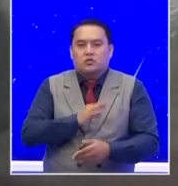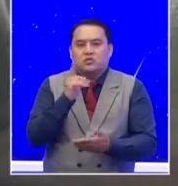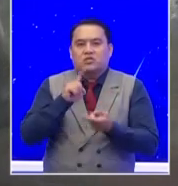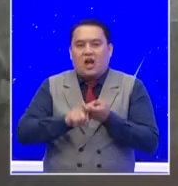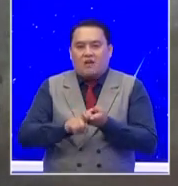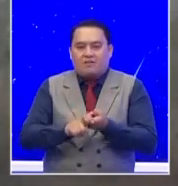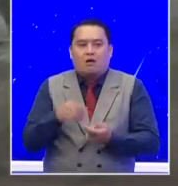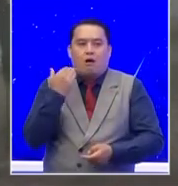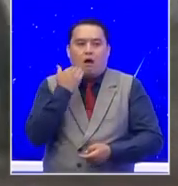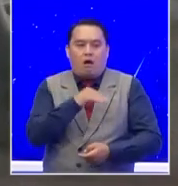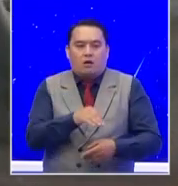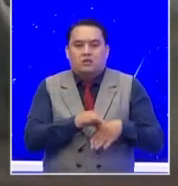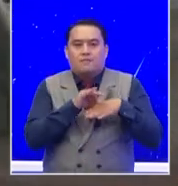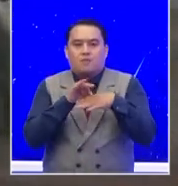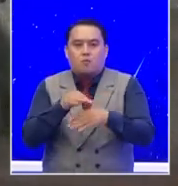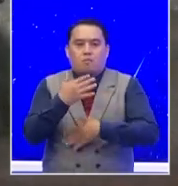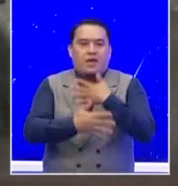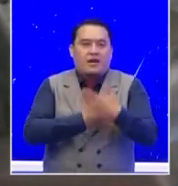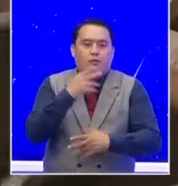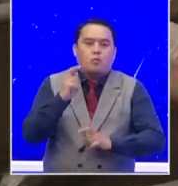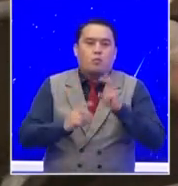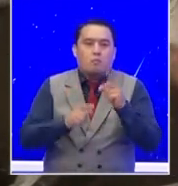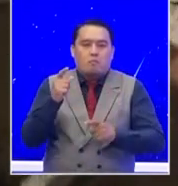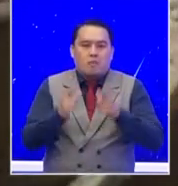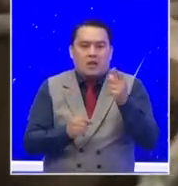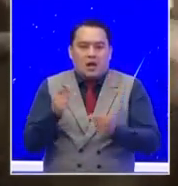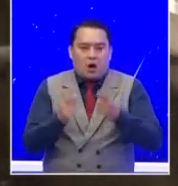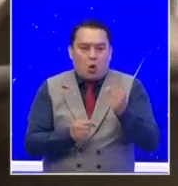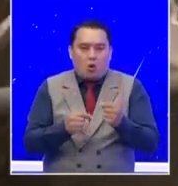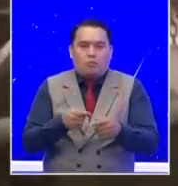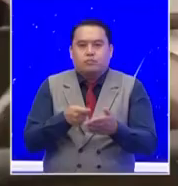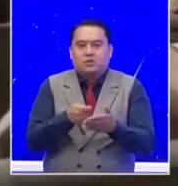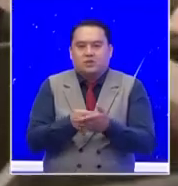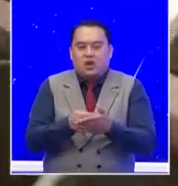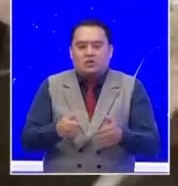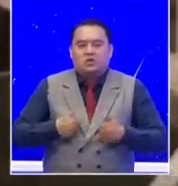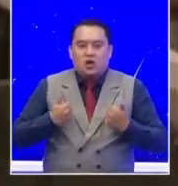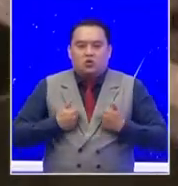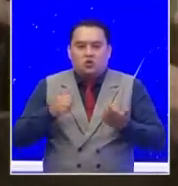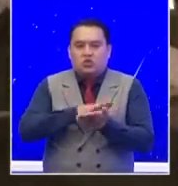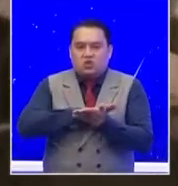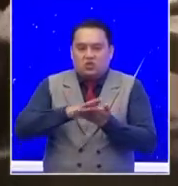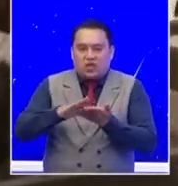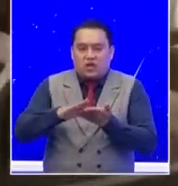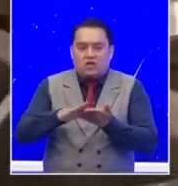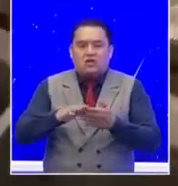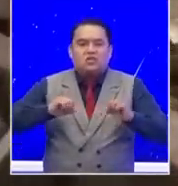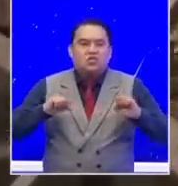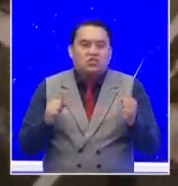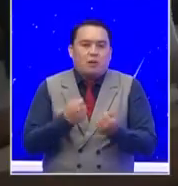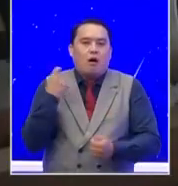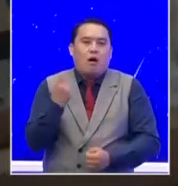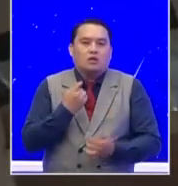зависит от качества поставляемого на переработку молока соответственно корма должна быть питательной и экологически чистые на зимний период